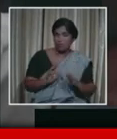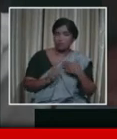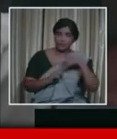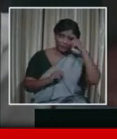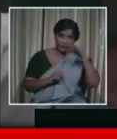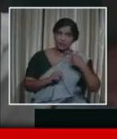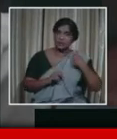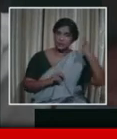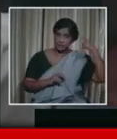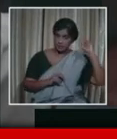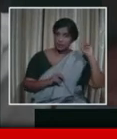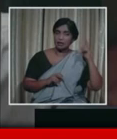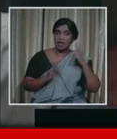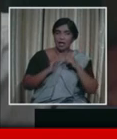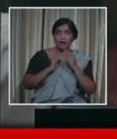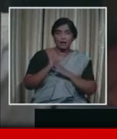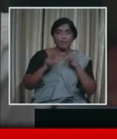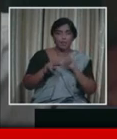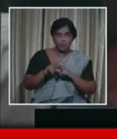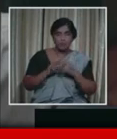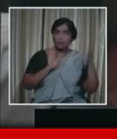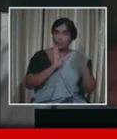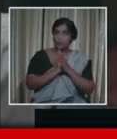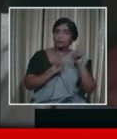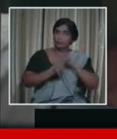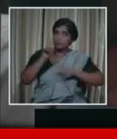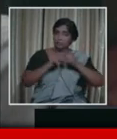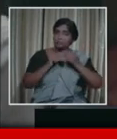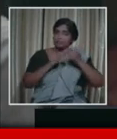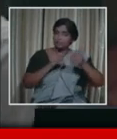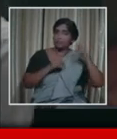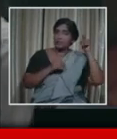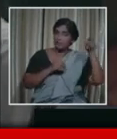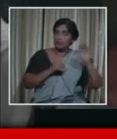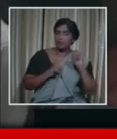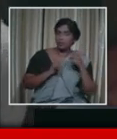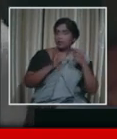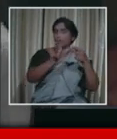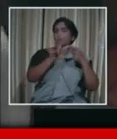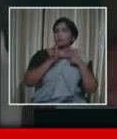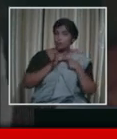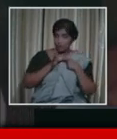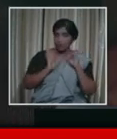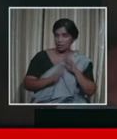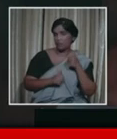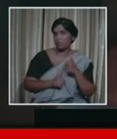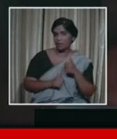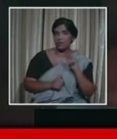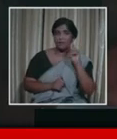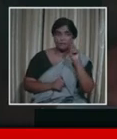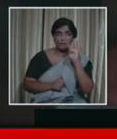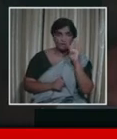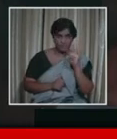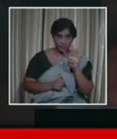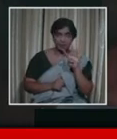අයියේ අපි IMF එකත් එක්ක දිගටම සාකච්ඡා කරාට පස්සේ ඔවුන් සාධනීය පිළිතුරක් අපිට ලබා දීලා තියෙනවා. 24